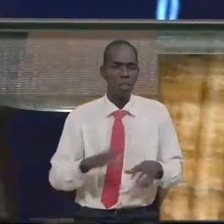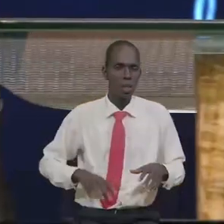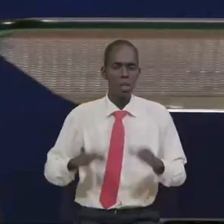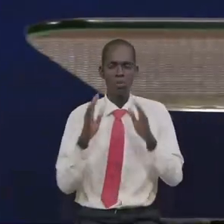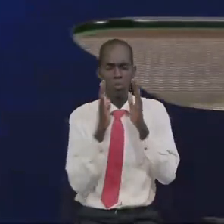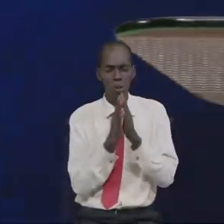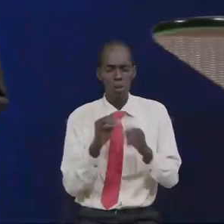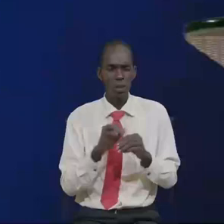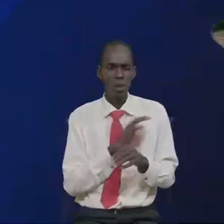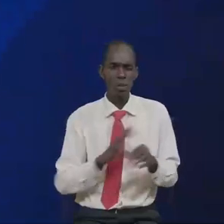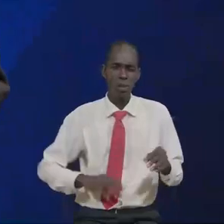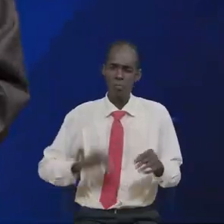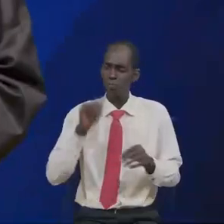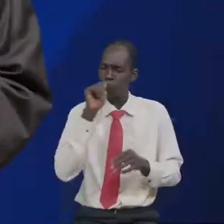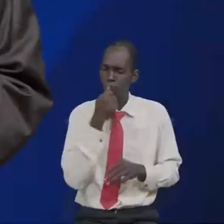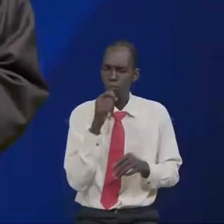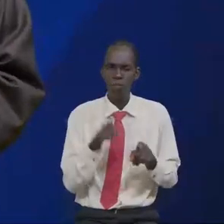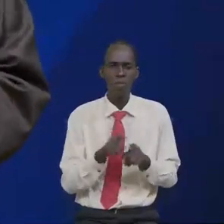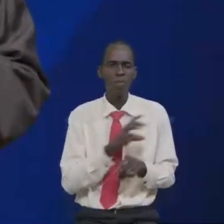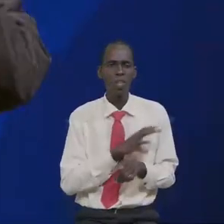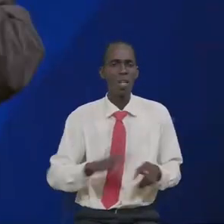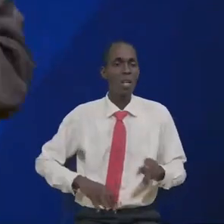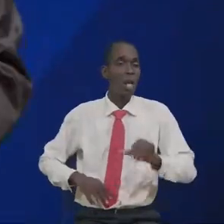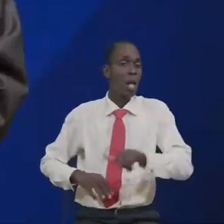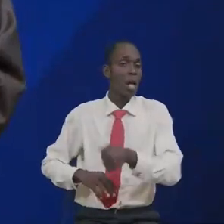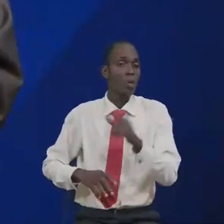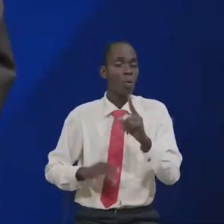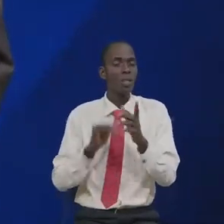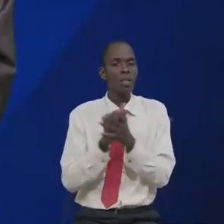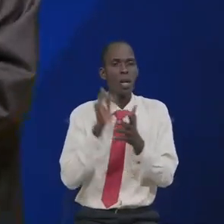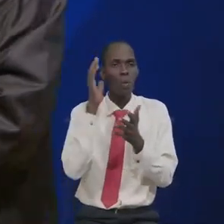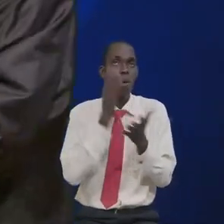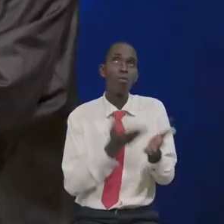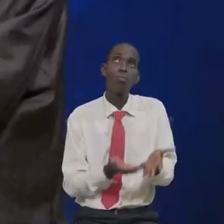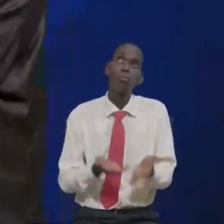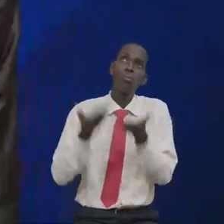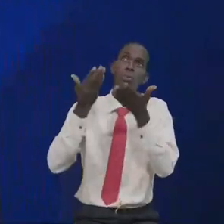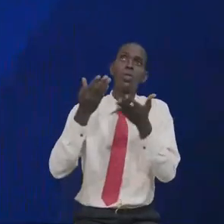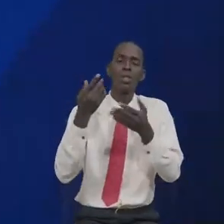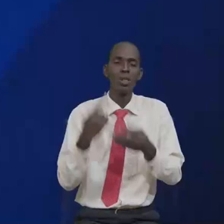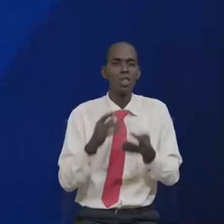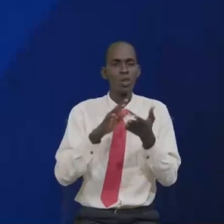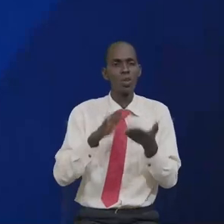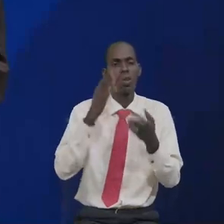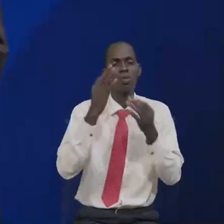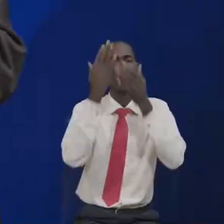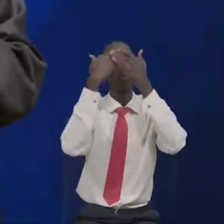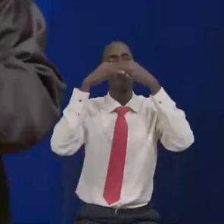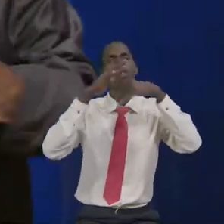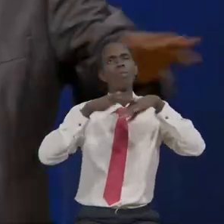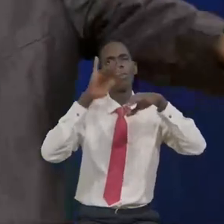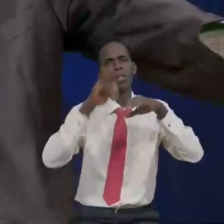et persévère comme Christ, celui qui va élever la gloire du Père céleste comme le Père, le Seigneur